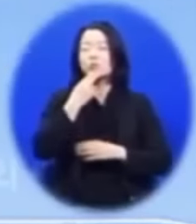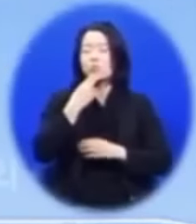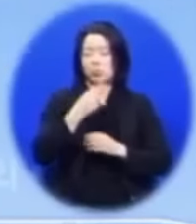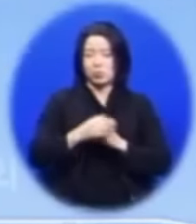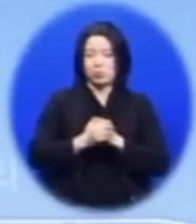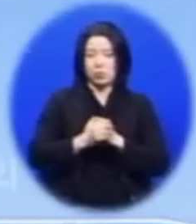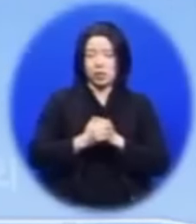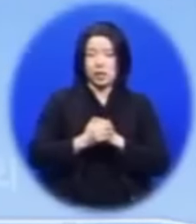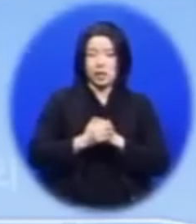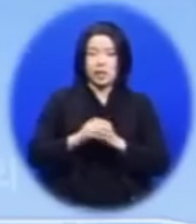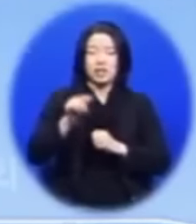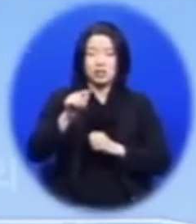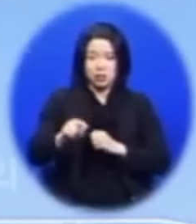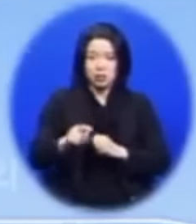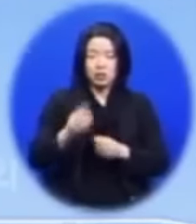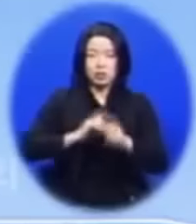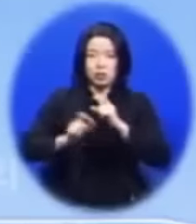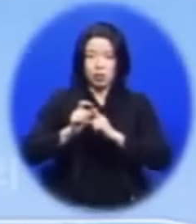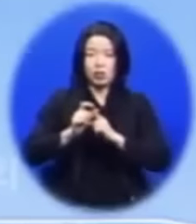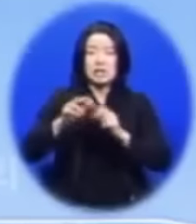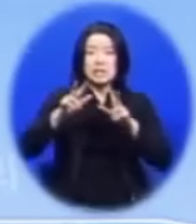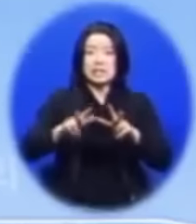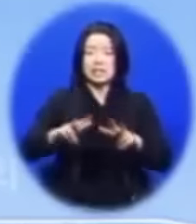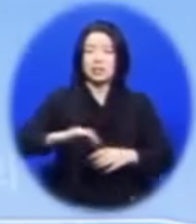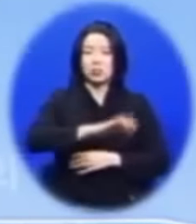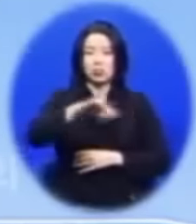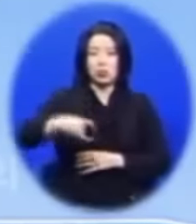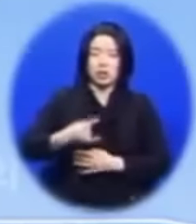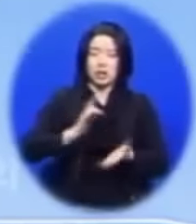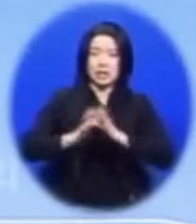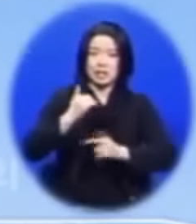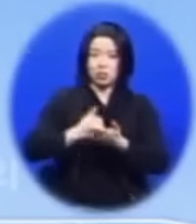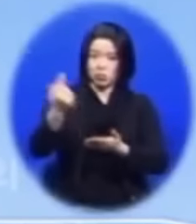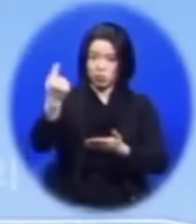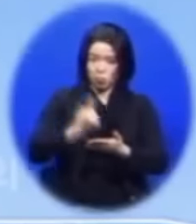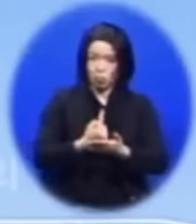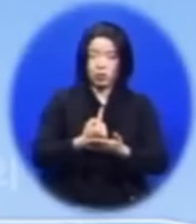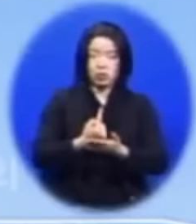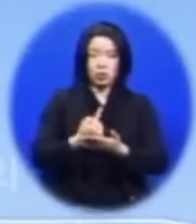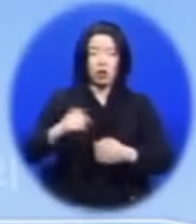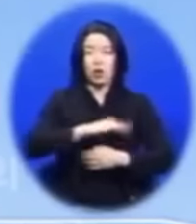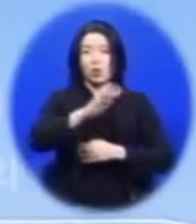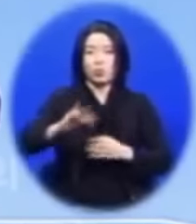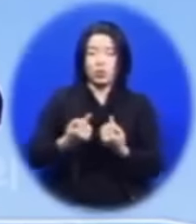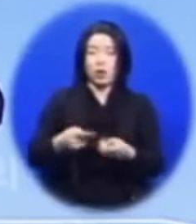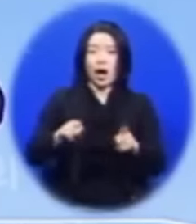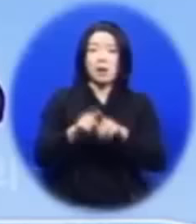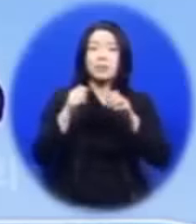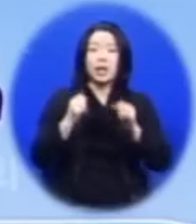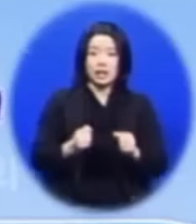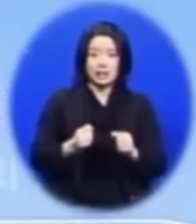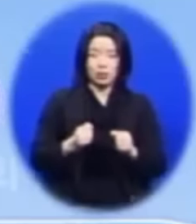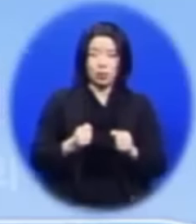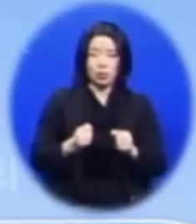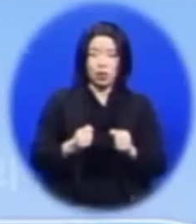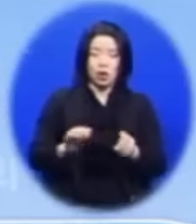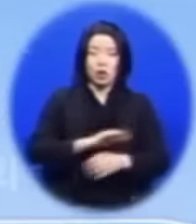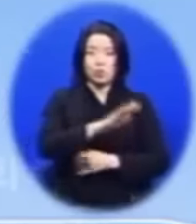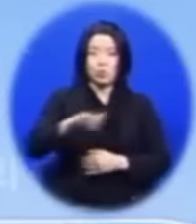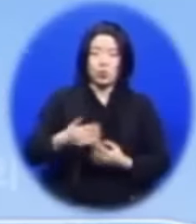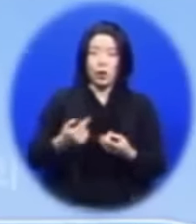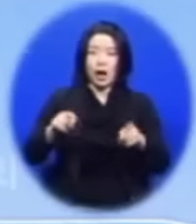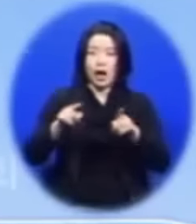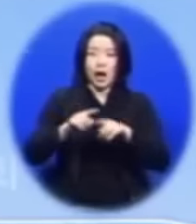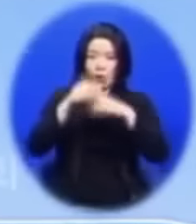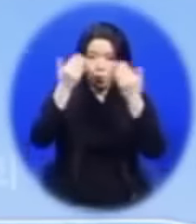게다가 지금 우리에게 예수님께서 오셔서 우리와 함께하시고 우리와 온전히